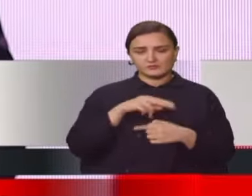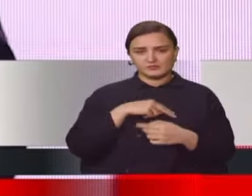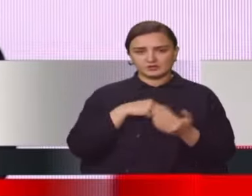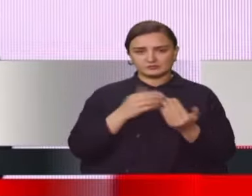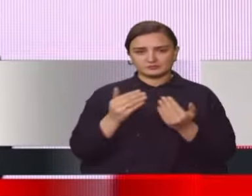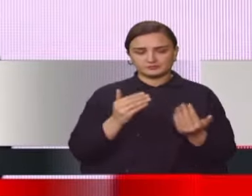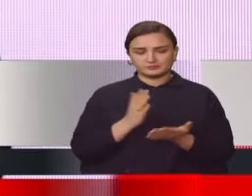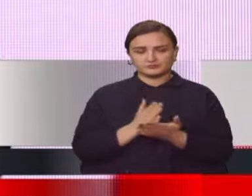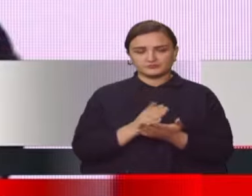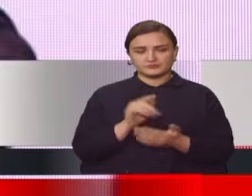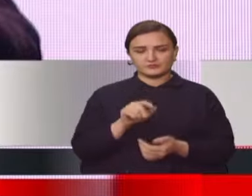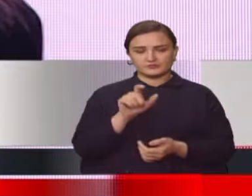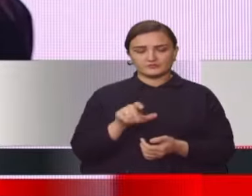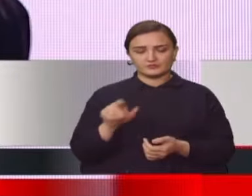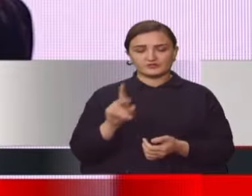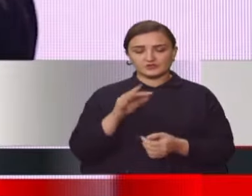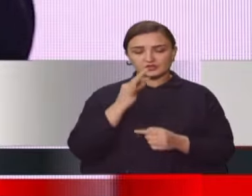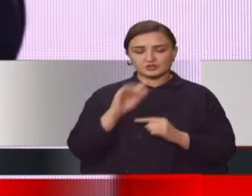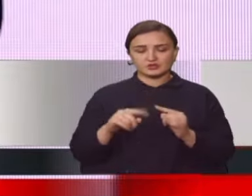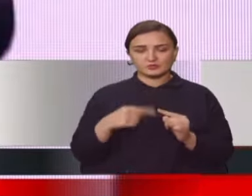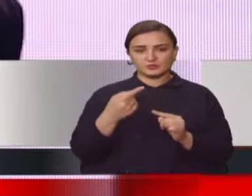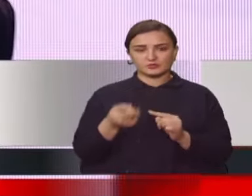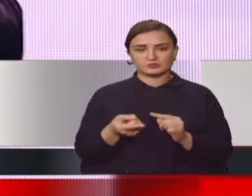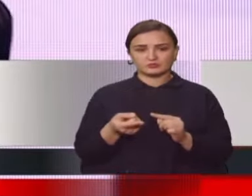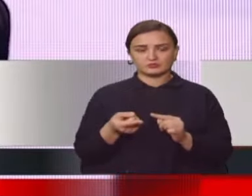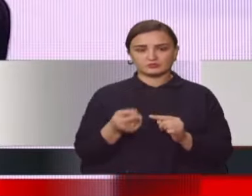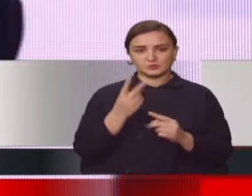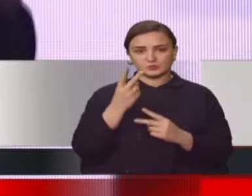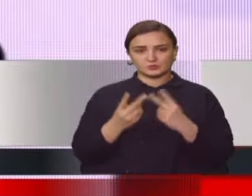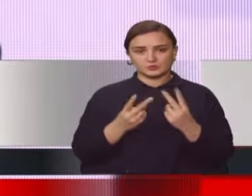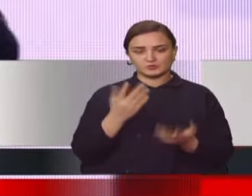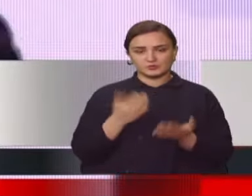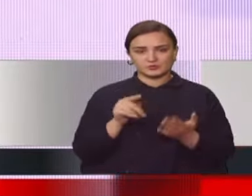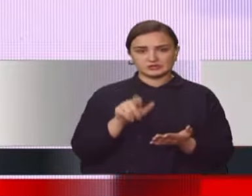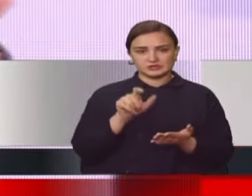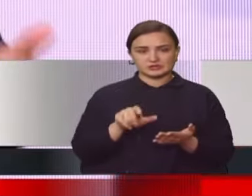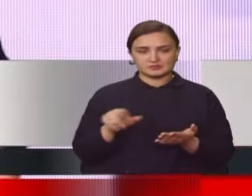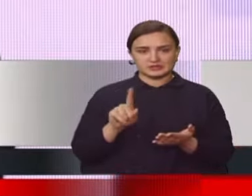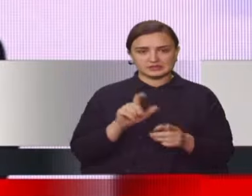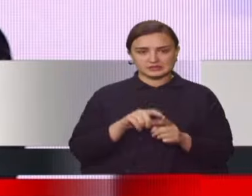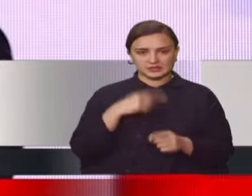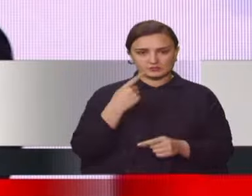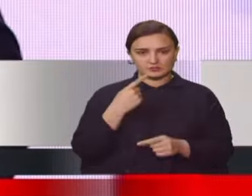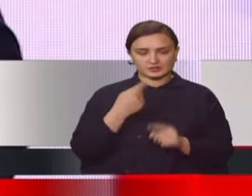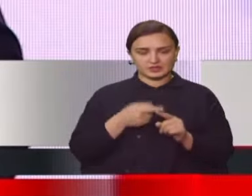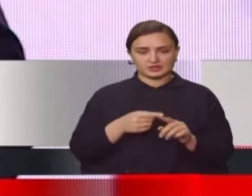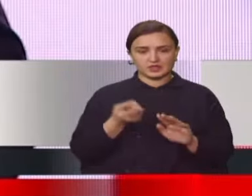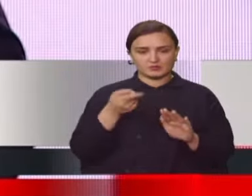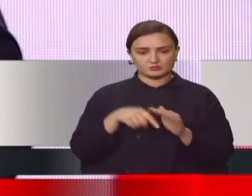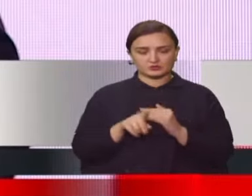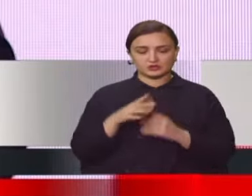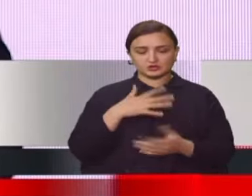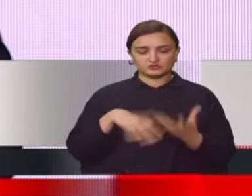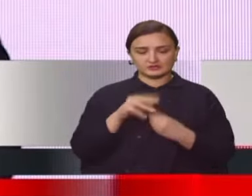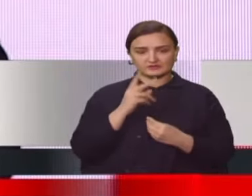ევროპარლამენტარებისა არიან ის ადამიანები, რომლებიც შემდგომში უყურებენ თუ ეს ადამიანები რას ამბობენ. აქედან გამომდინარე,